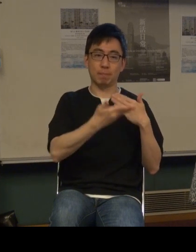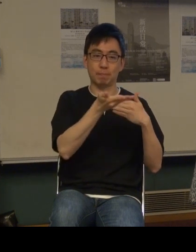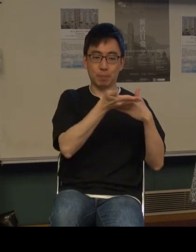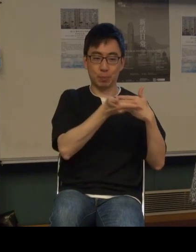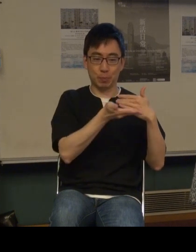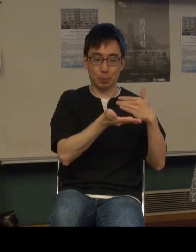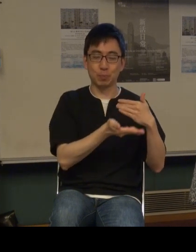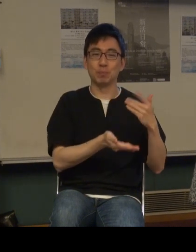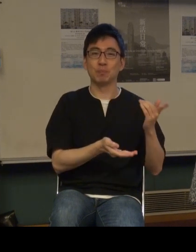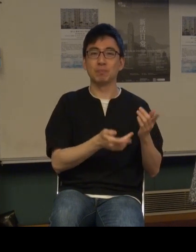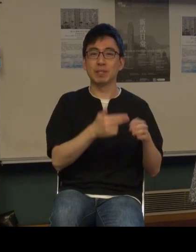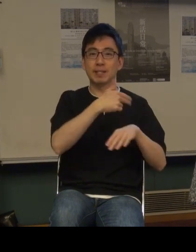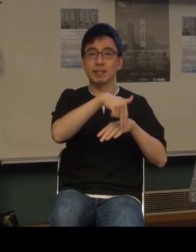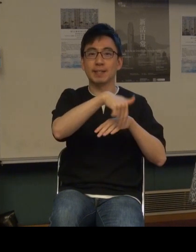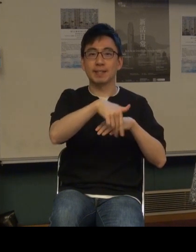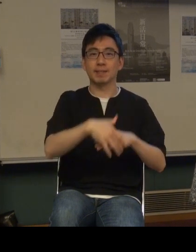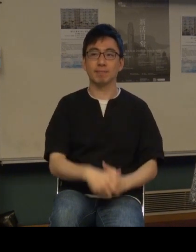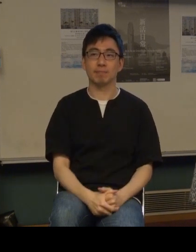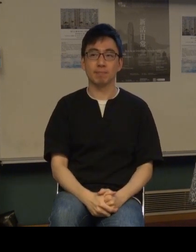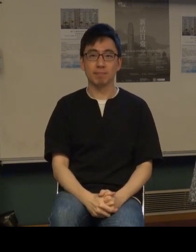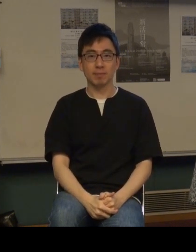佢嗰個立面嘅。